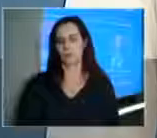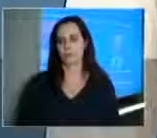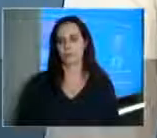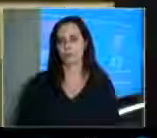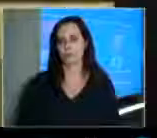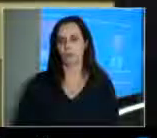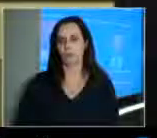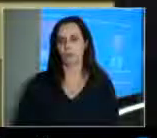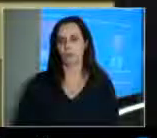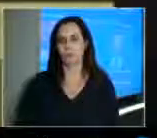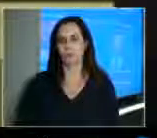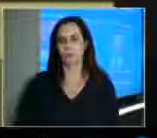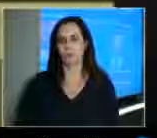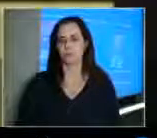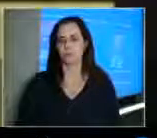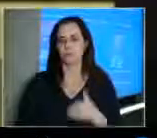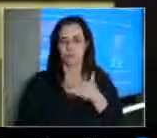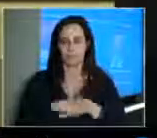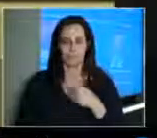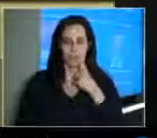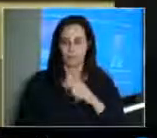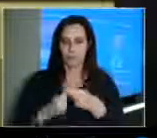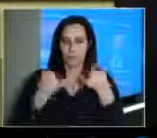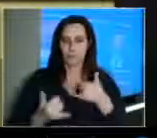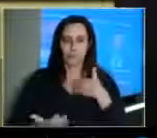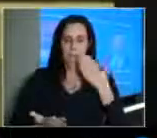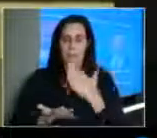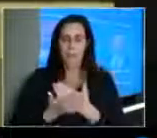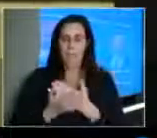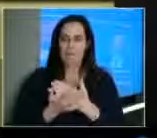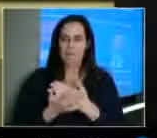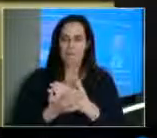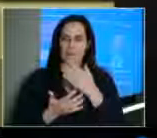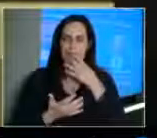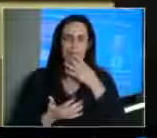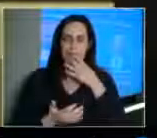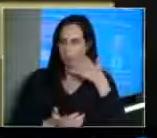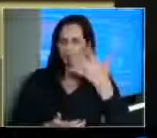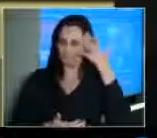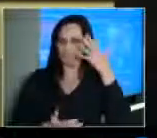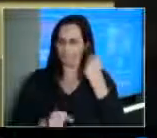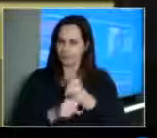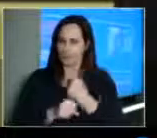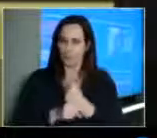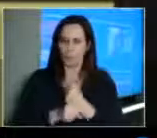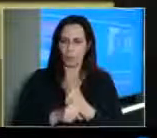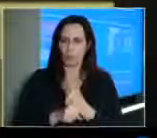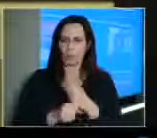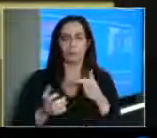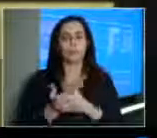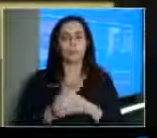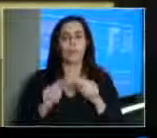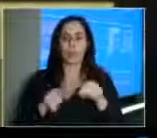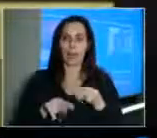קודם כל אני אגיד שאנחנו לא מתארגנים עכשיו, אנחנו כבר הרבה מאוד שנים פועלים בזירה הזאת בשביל